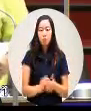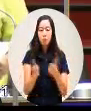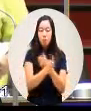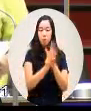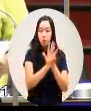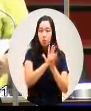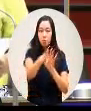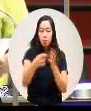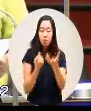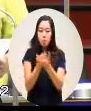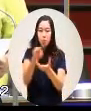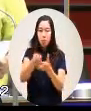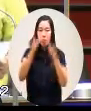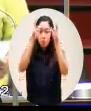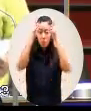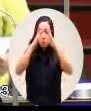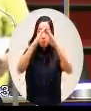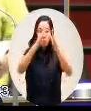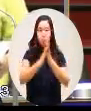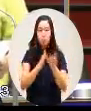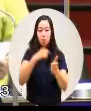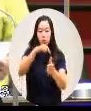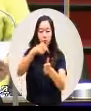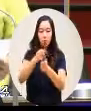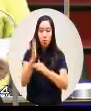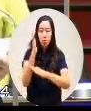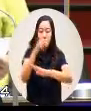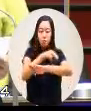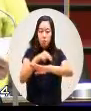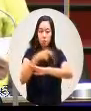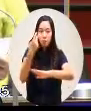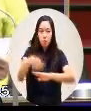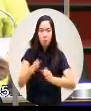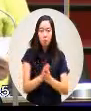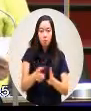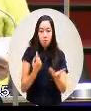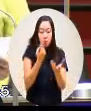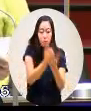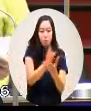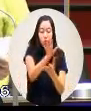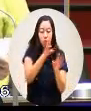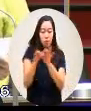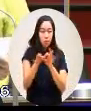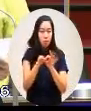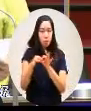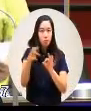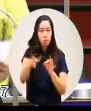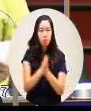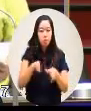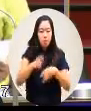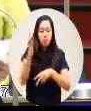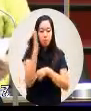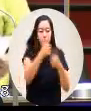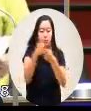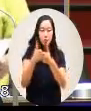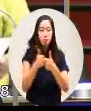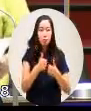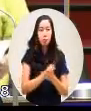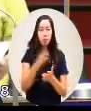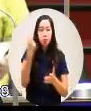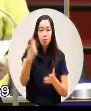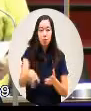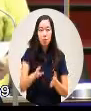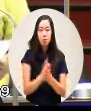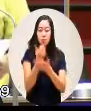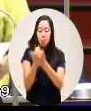参与高雄市教育政策之咨询及出席相关教育行政的会议，已经